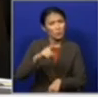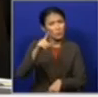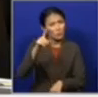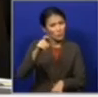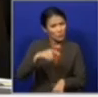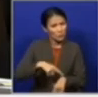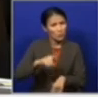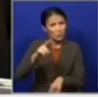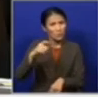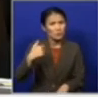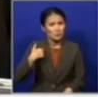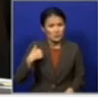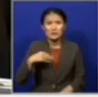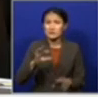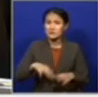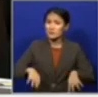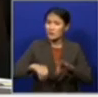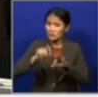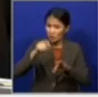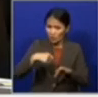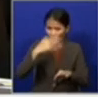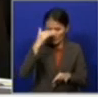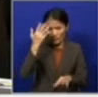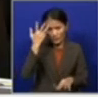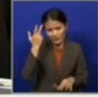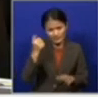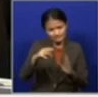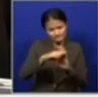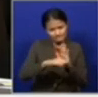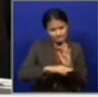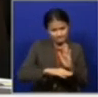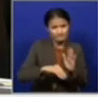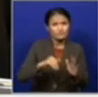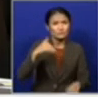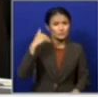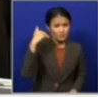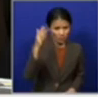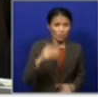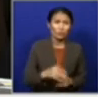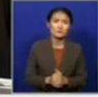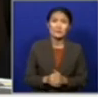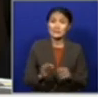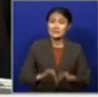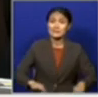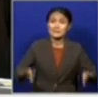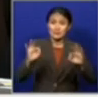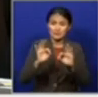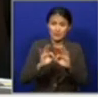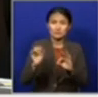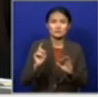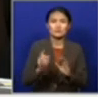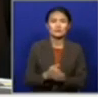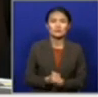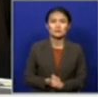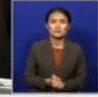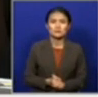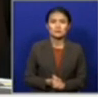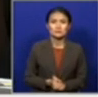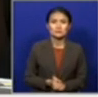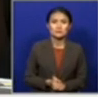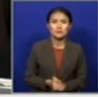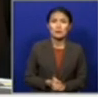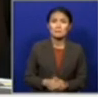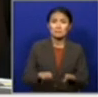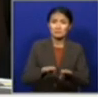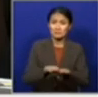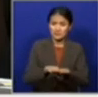สำหรับการเจรจาหลายต่อหลายรอบการทุ่มสรรพกำลังและระยะเวลาการทำงานของข้าราชการเป็นภาระ